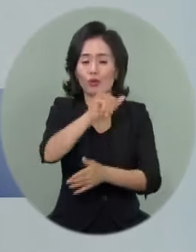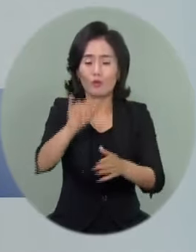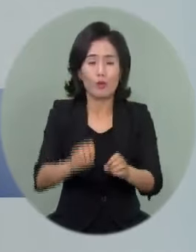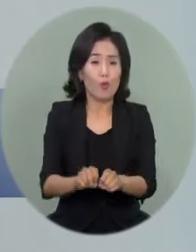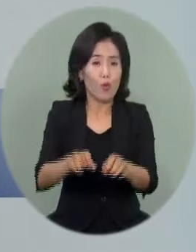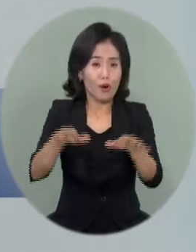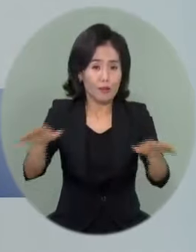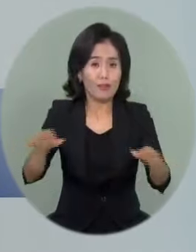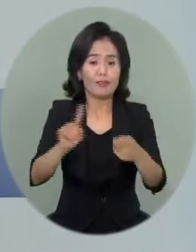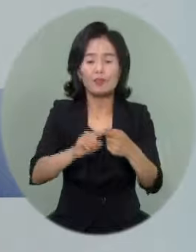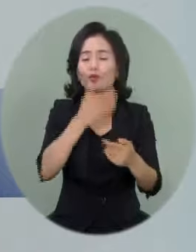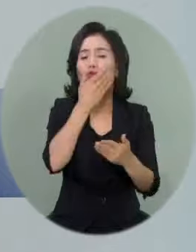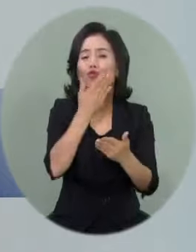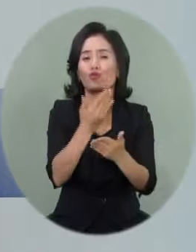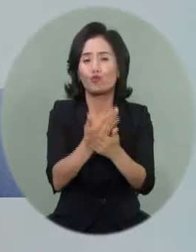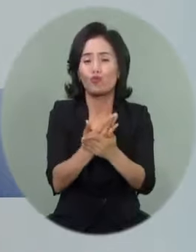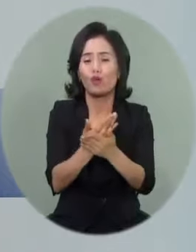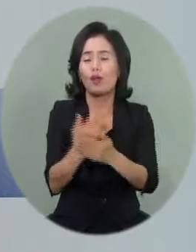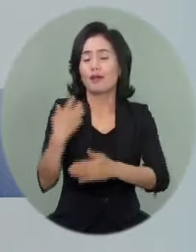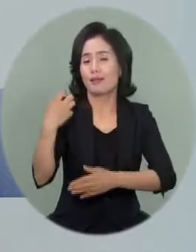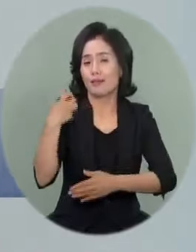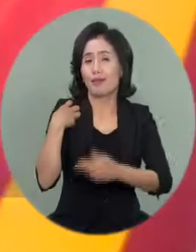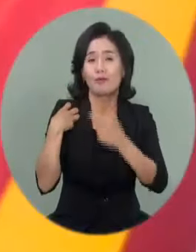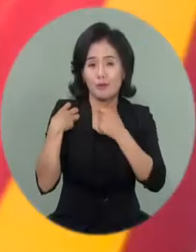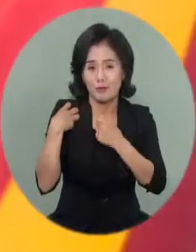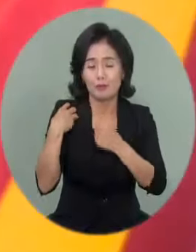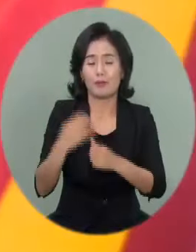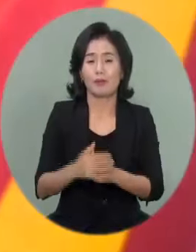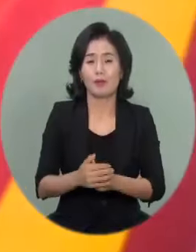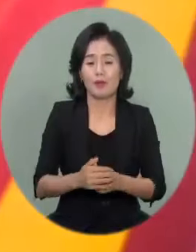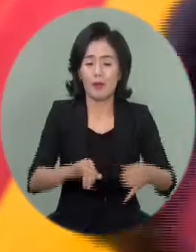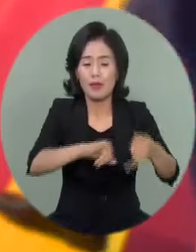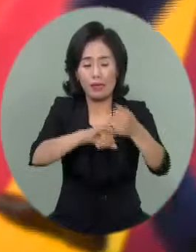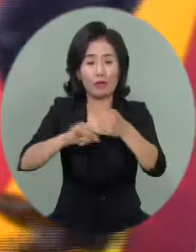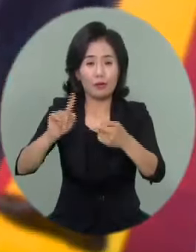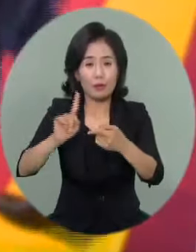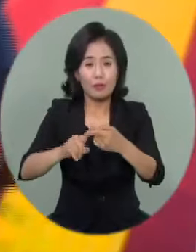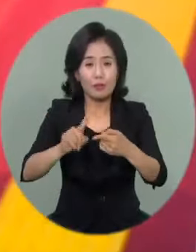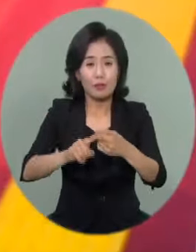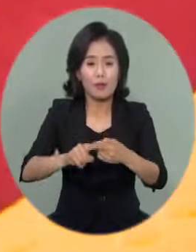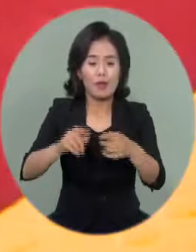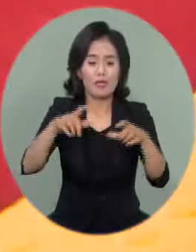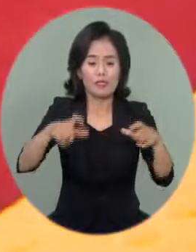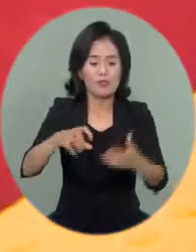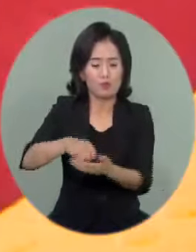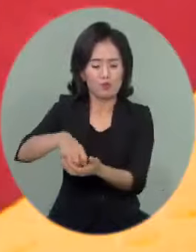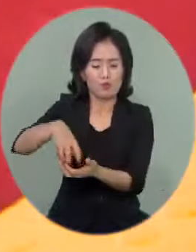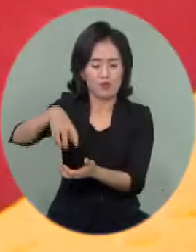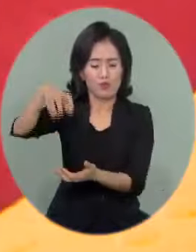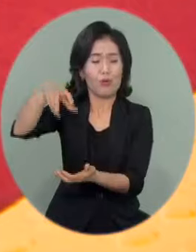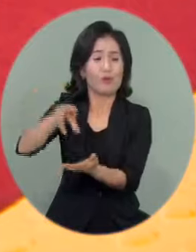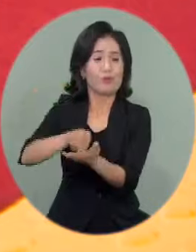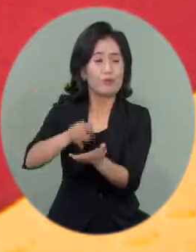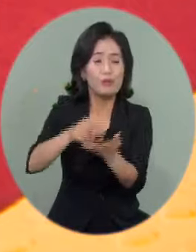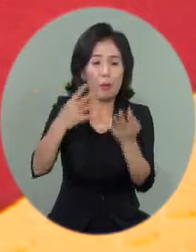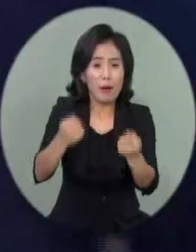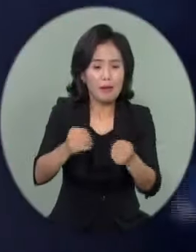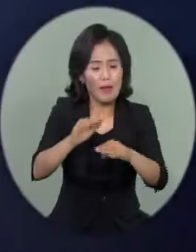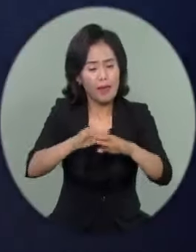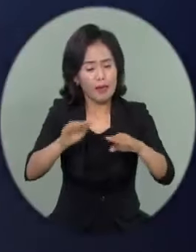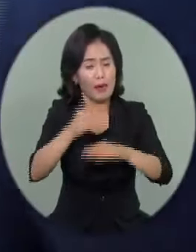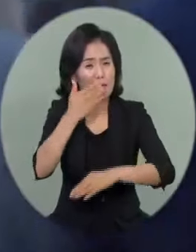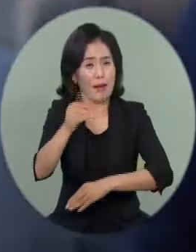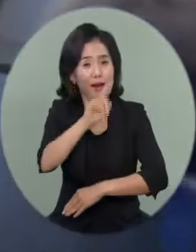확산시키는 굉장히 중요한 스피커 역할을 하고 싶고요 약속한 대로 산적한 지역 현안이 새로운 활로를 찾을 수